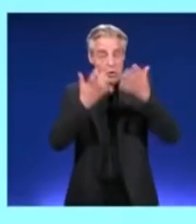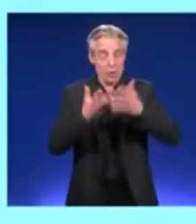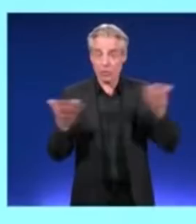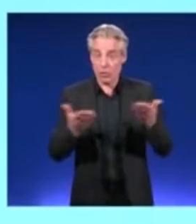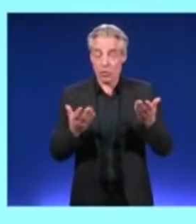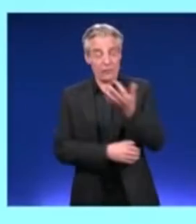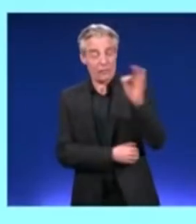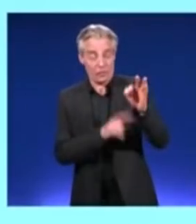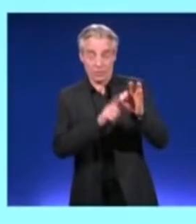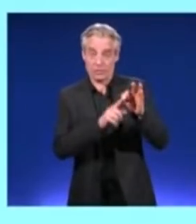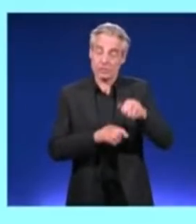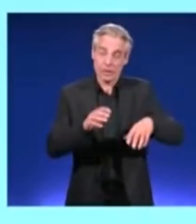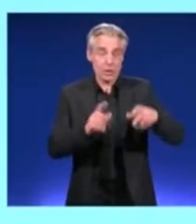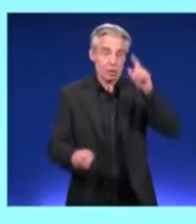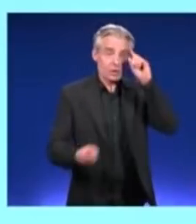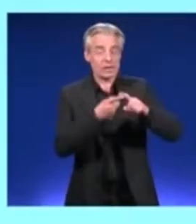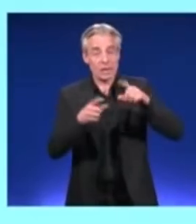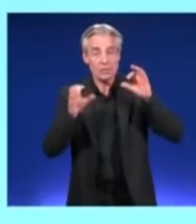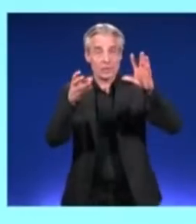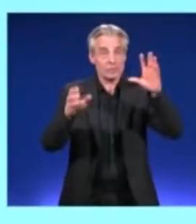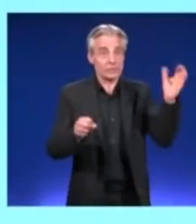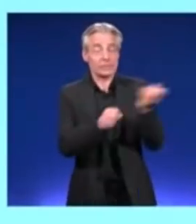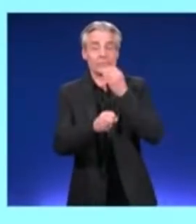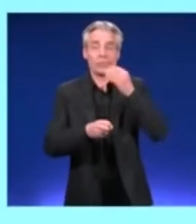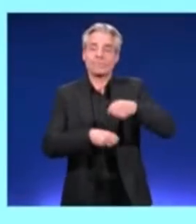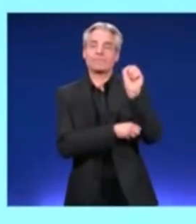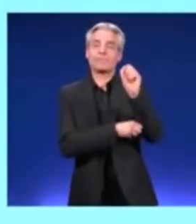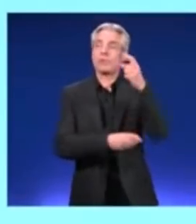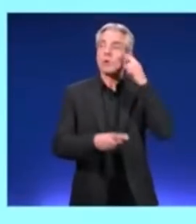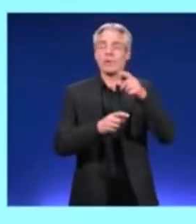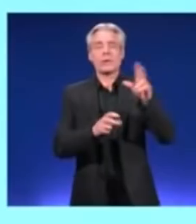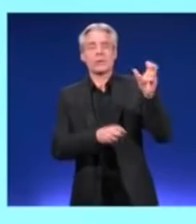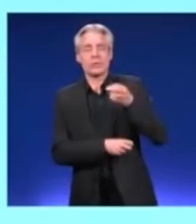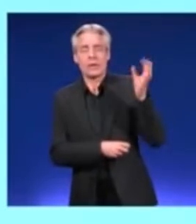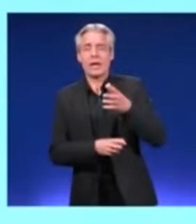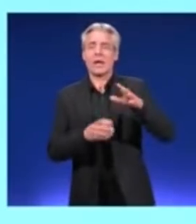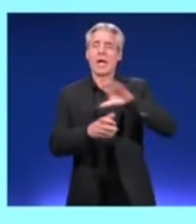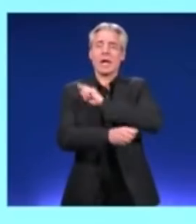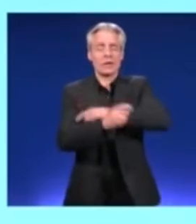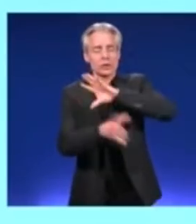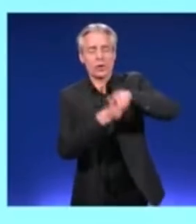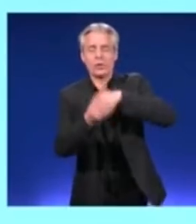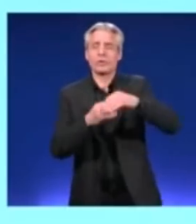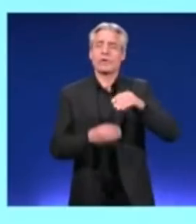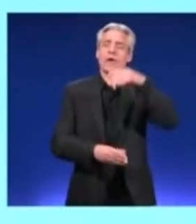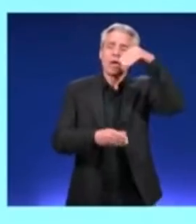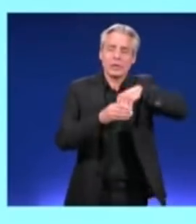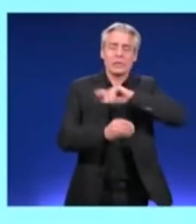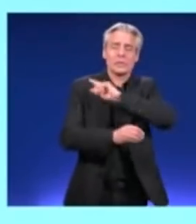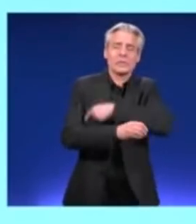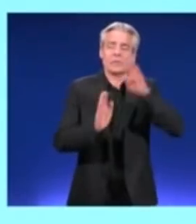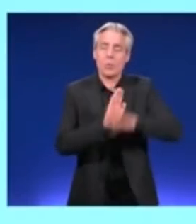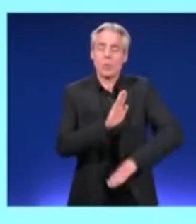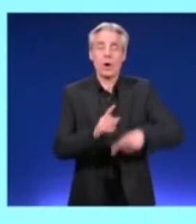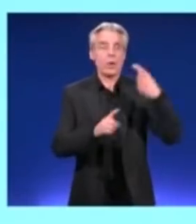Voulons-nous d'une France qui relève le défi climatique et écologique par le nucléaire, les énergies renouvelables, la sobriété énergétique